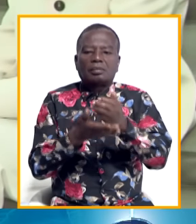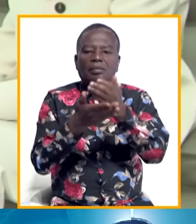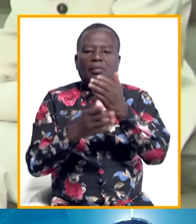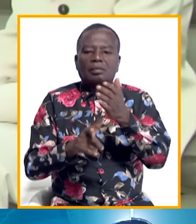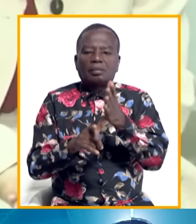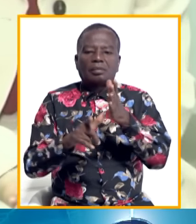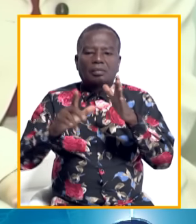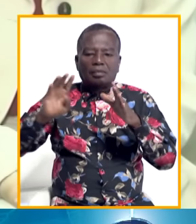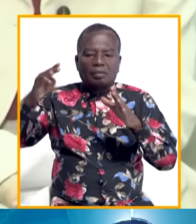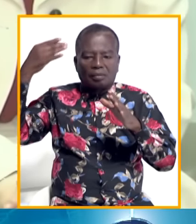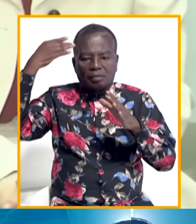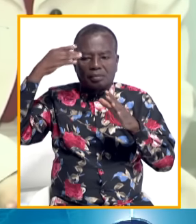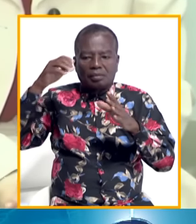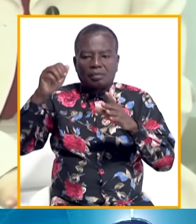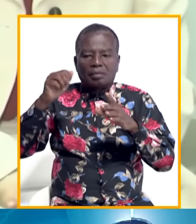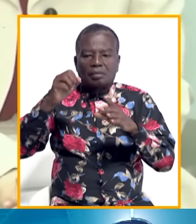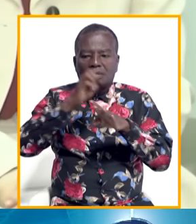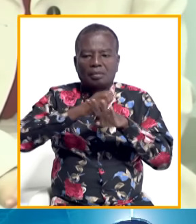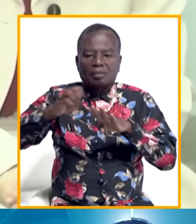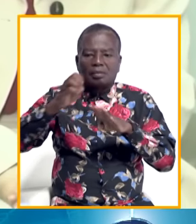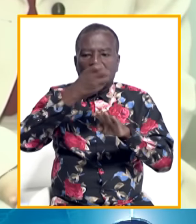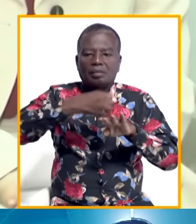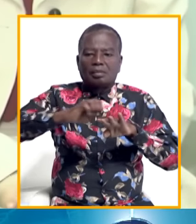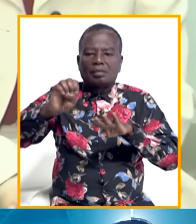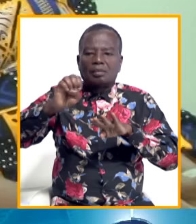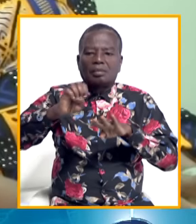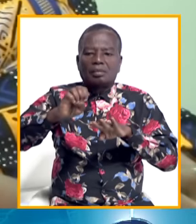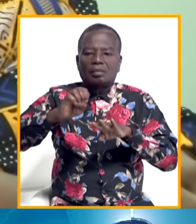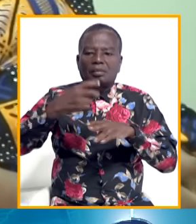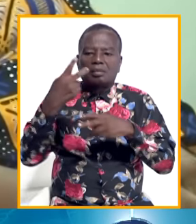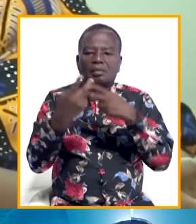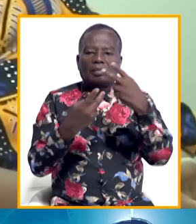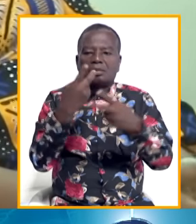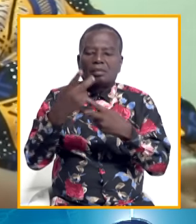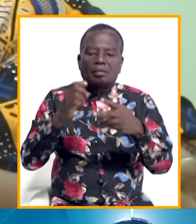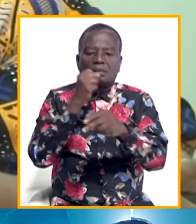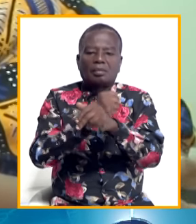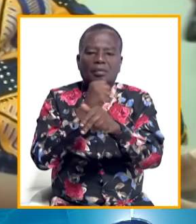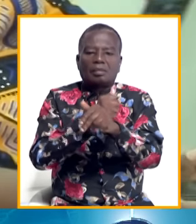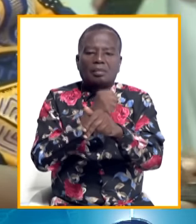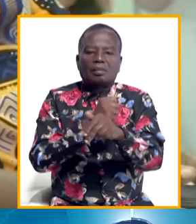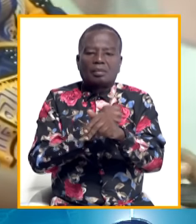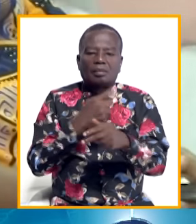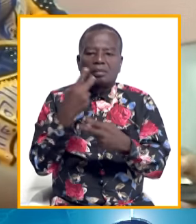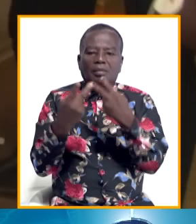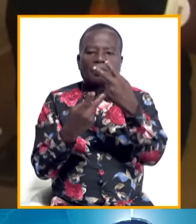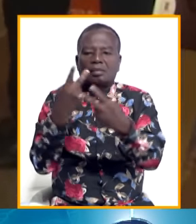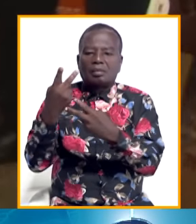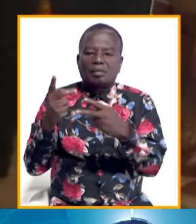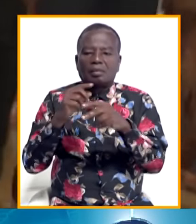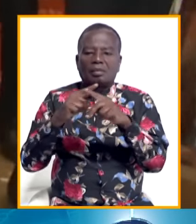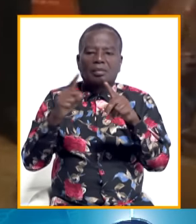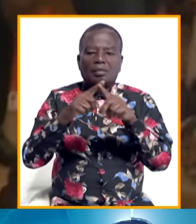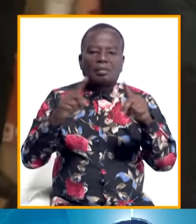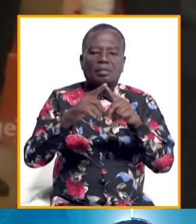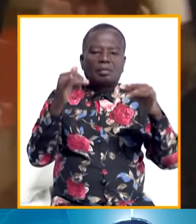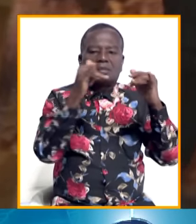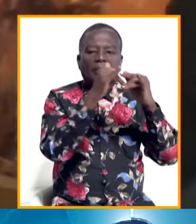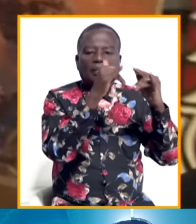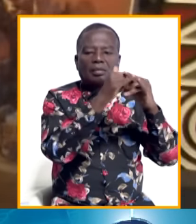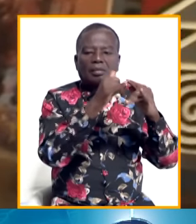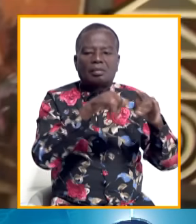vice-ministre des Affaires étrangères, Minh Hang, séjourne à Abidjan. Elle a visité les différents stands installés au Palais de la